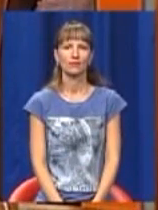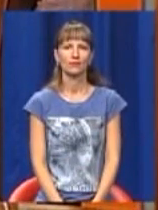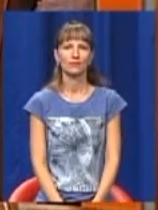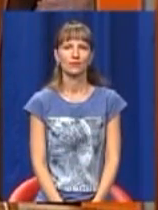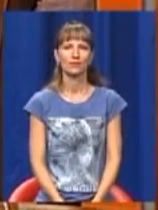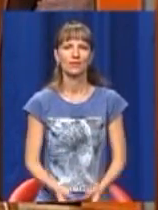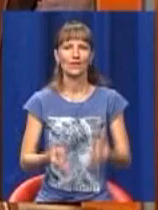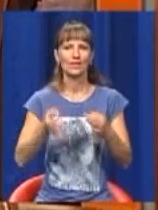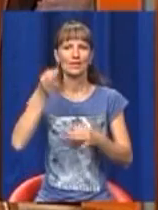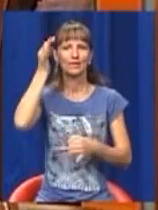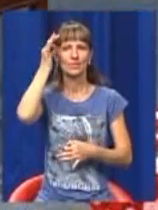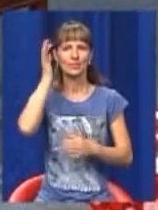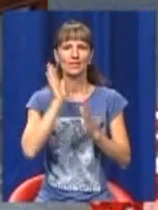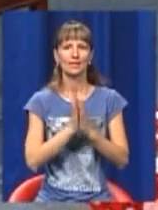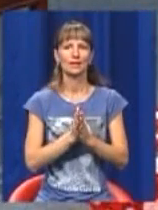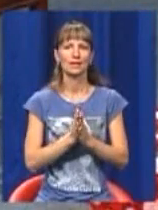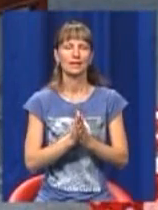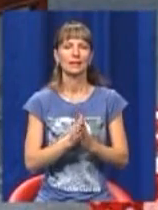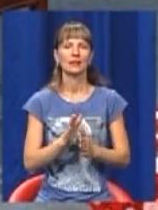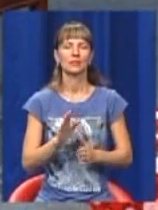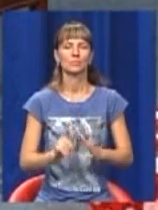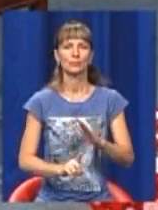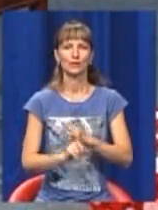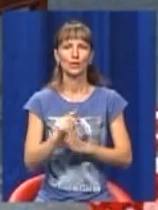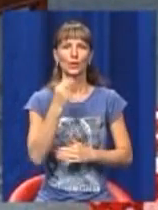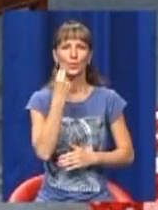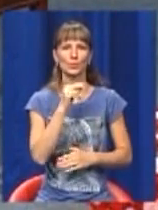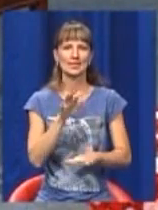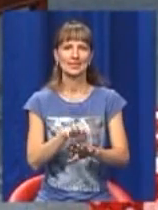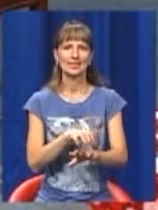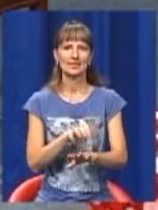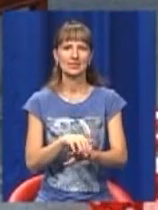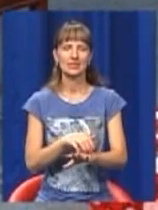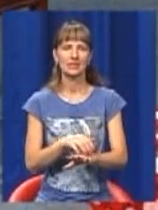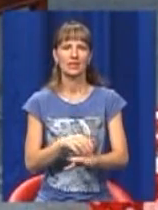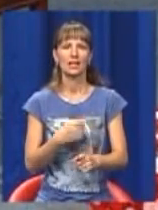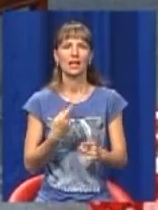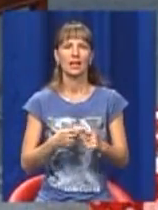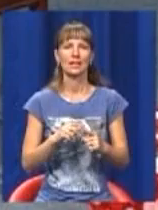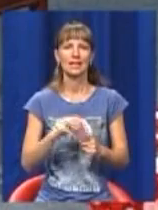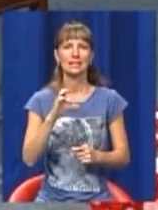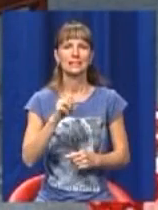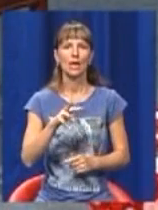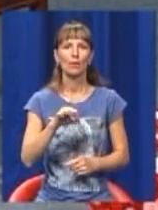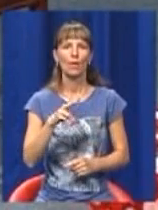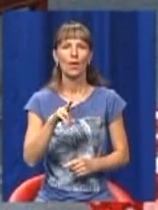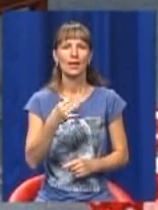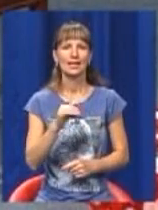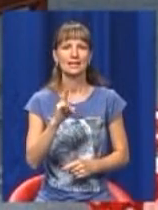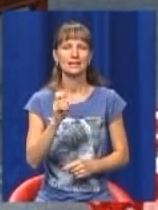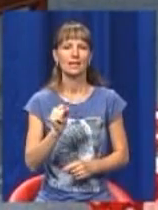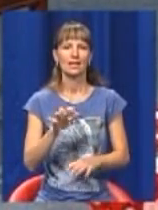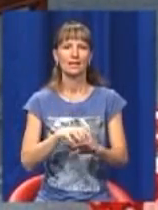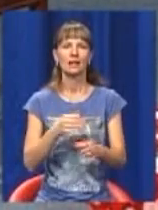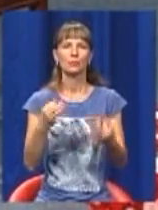А ну згадай, будь ласка. Ну, давай почнімо краще з кицьки. Це сомалійська кицька, так? Да. А